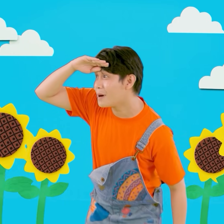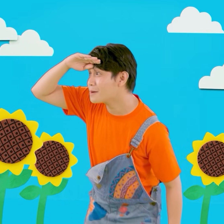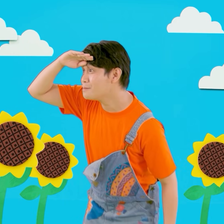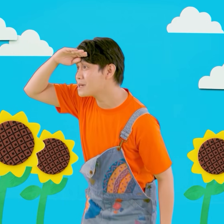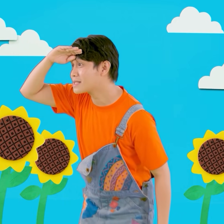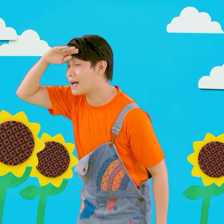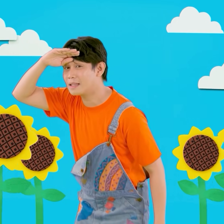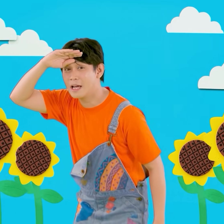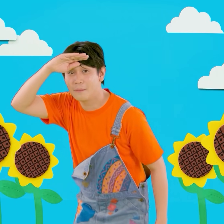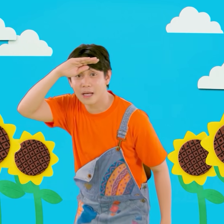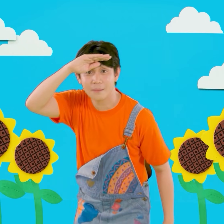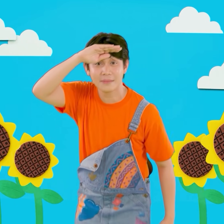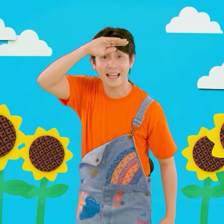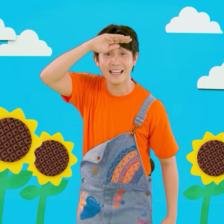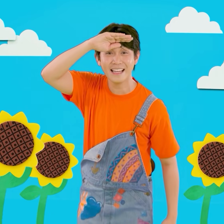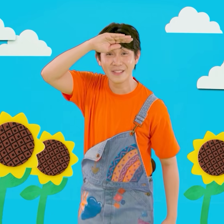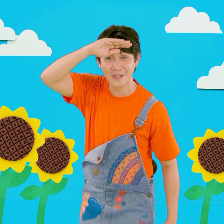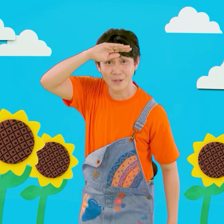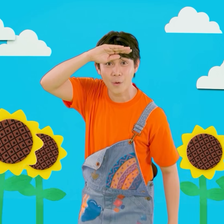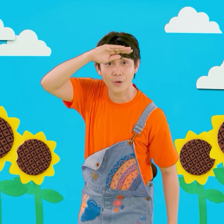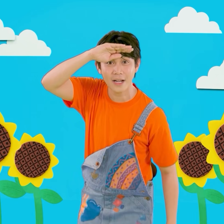Paligid ay pagmasdan, kay raming